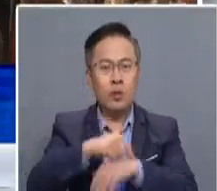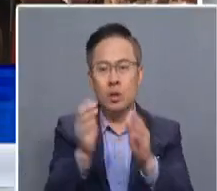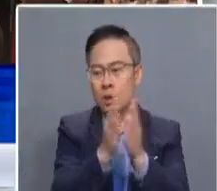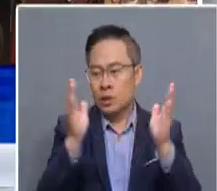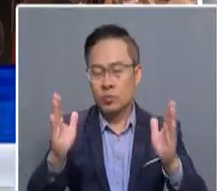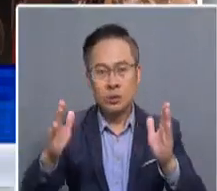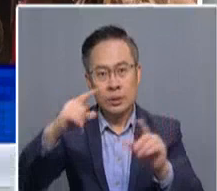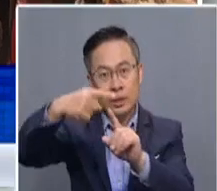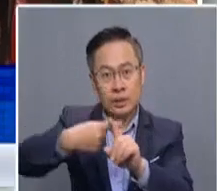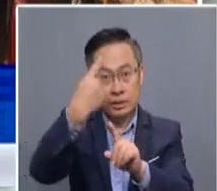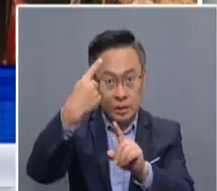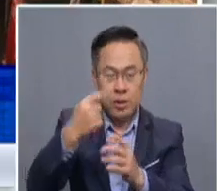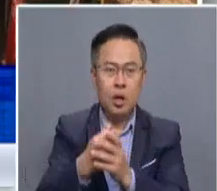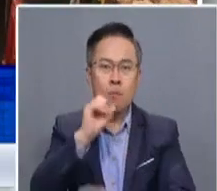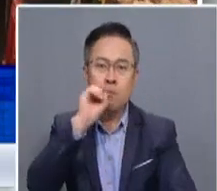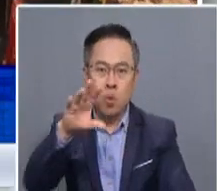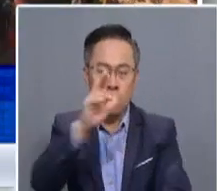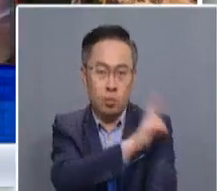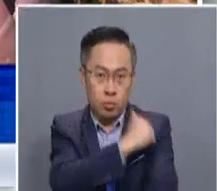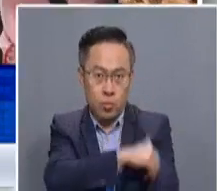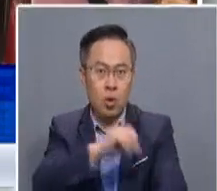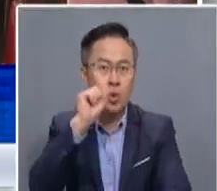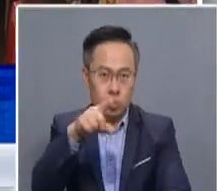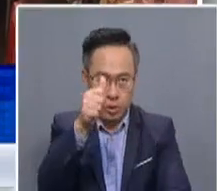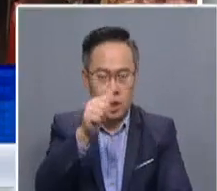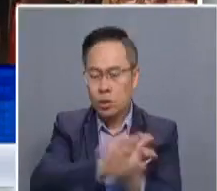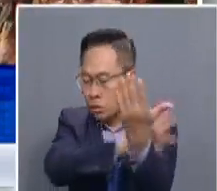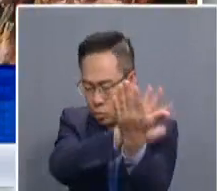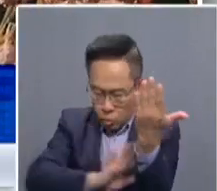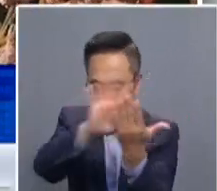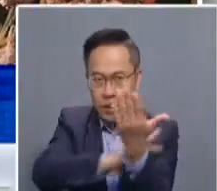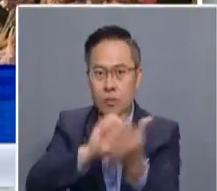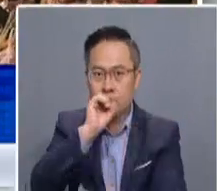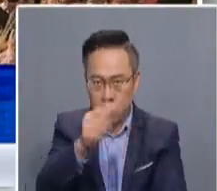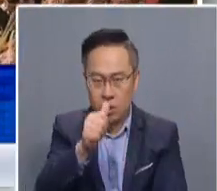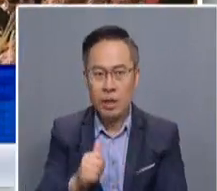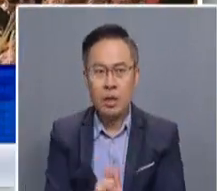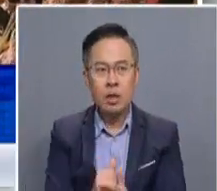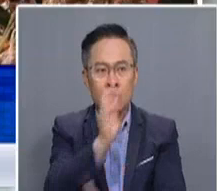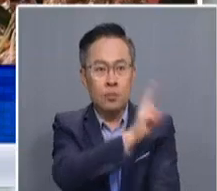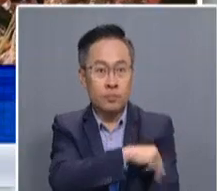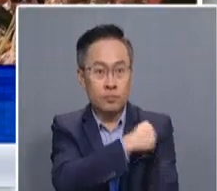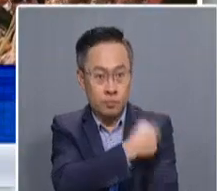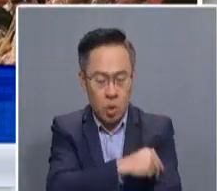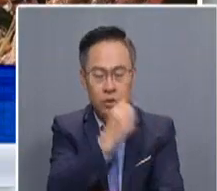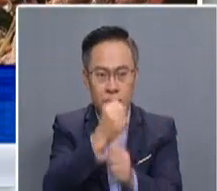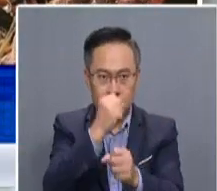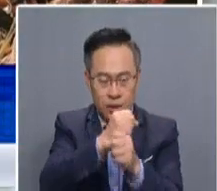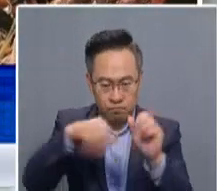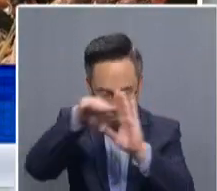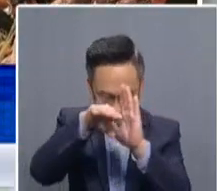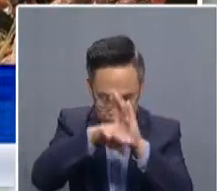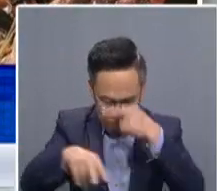าหน้าที่ทันทีหรือแจ้งไปที่สำนักงานสาธารณสุขจังหวัดได้ทั้งประเทศเลยนะครับนะเราก็จะมีมาตรการดำเนินการในการตรวจสอบต่อไปอันนี้สำคั